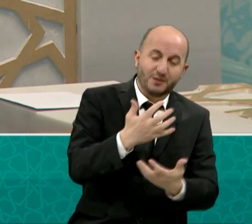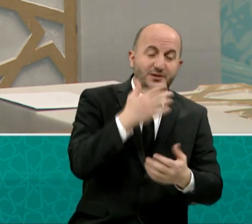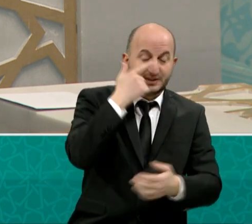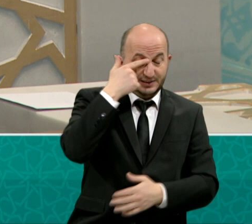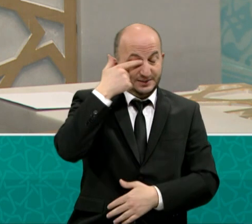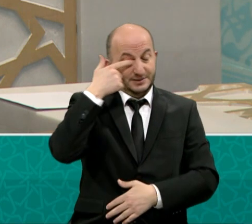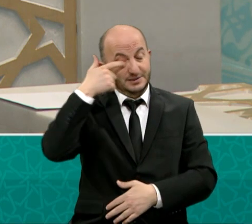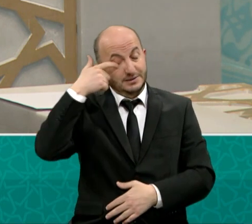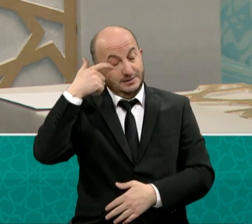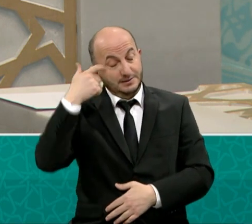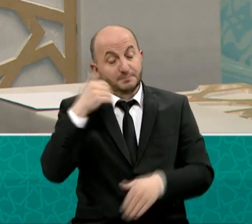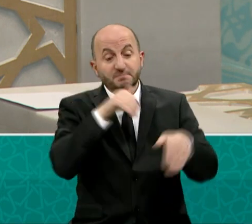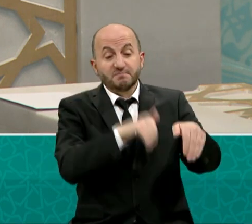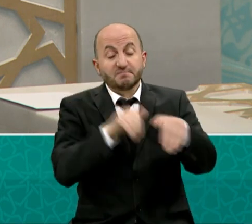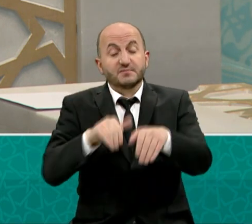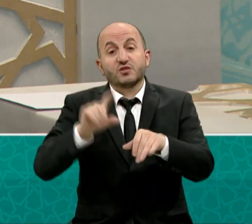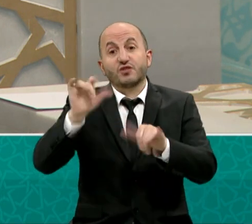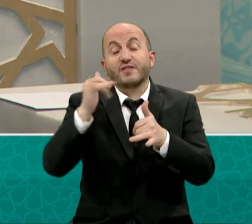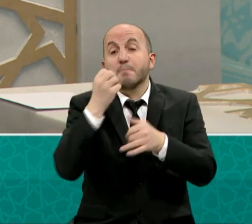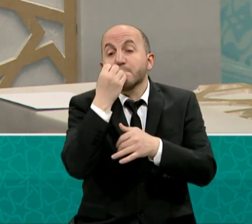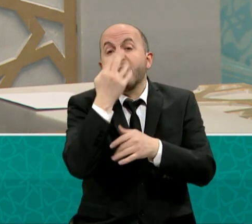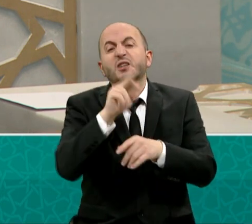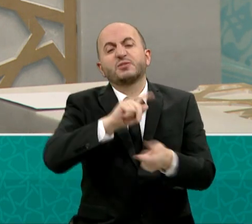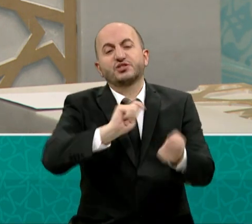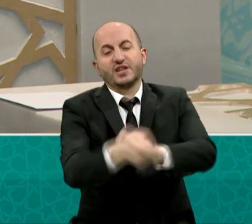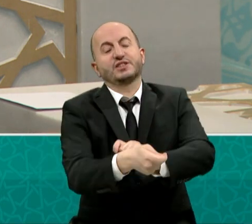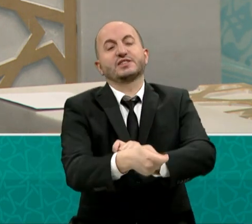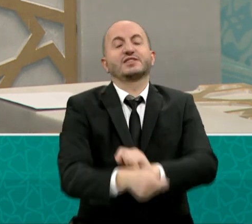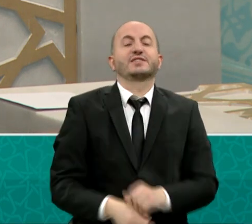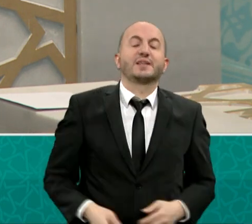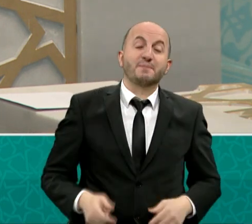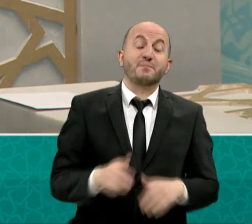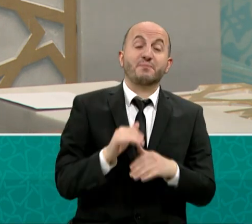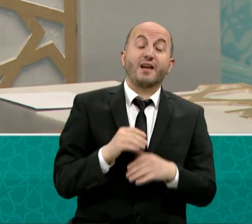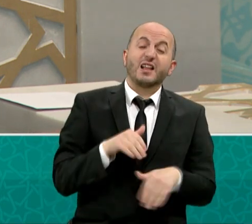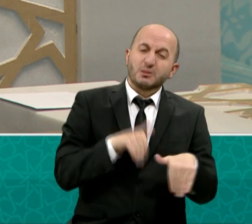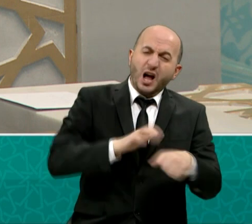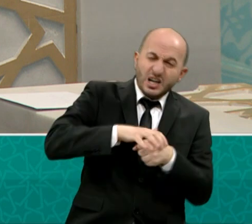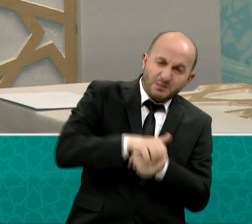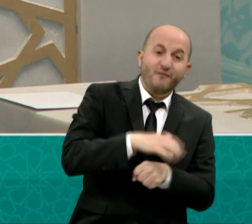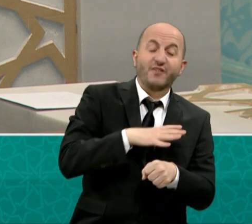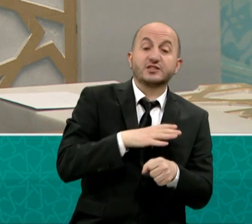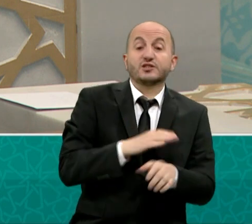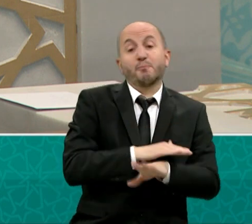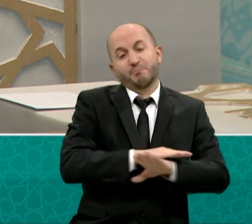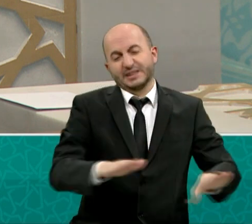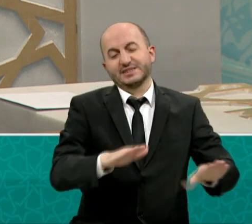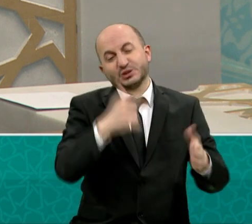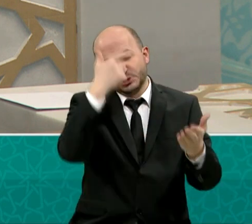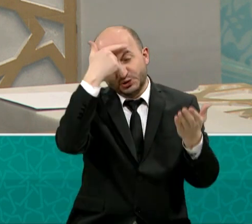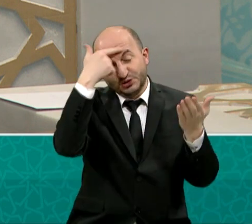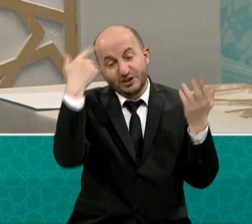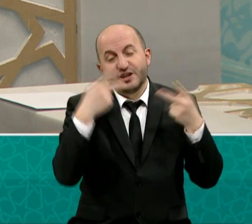eylesin. Kabirlerini cennet bahçesi eylesin. Kabir azabı içinde olan varsa onları da bizleri de inşallah